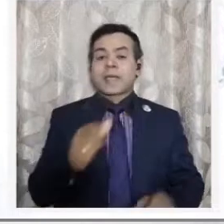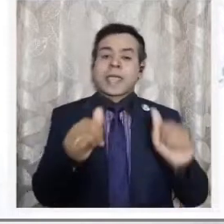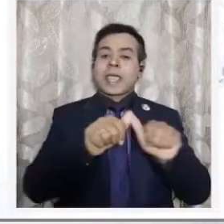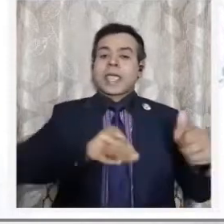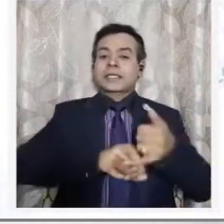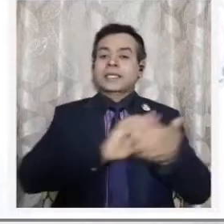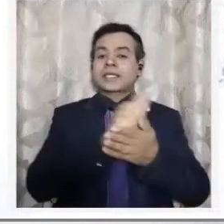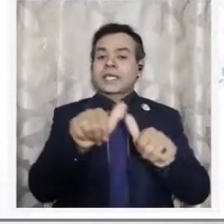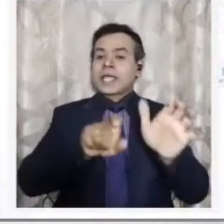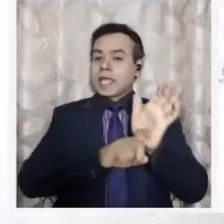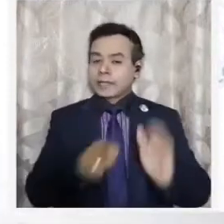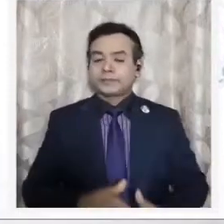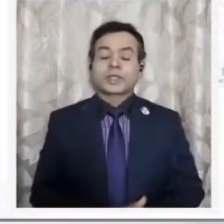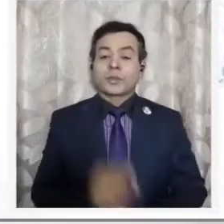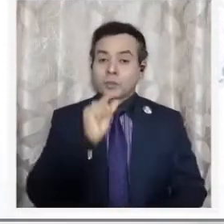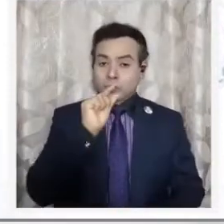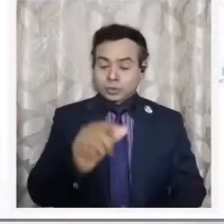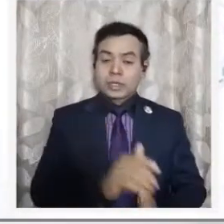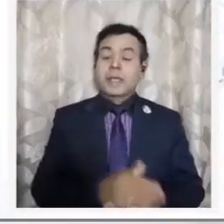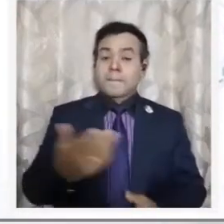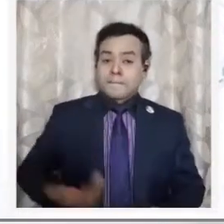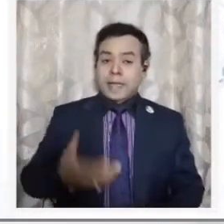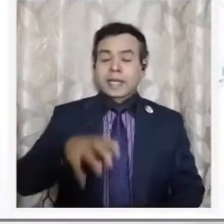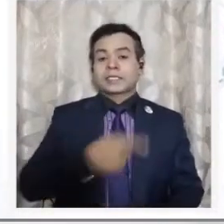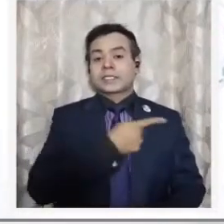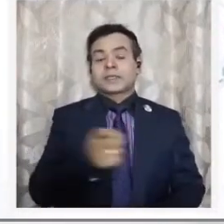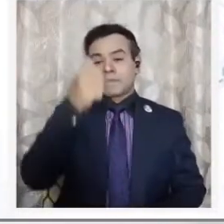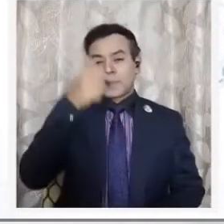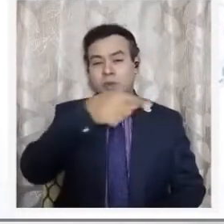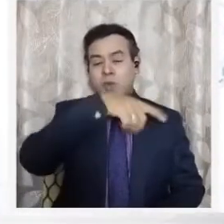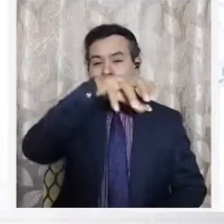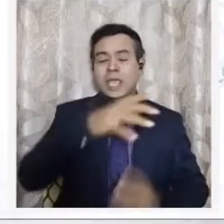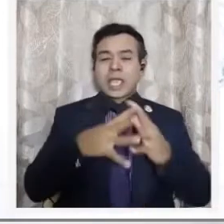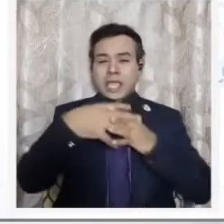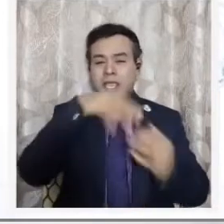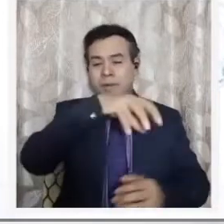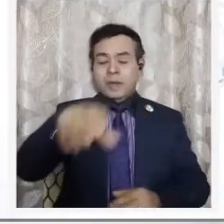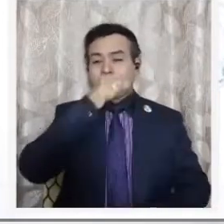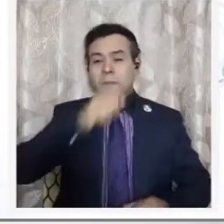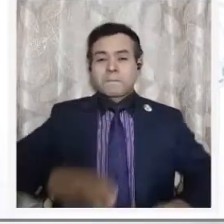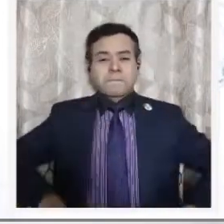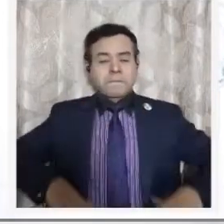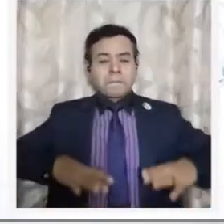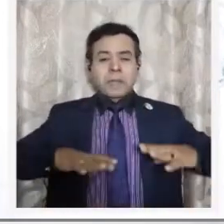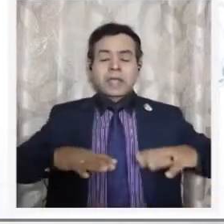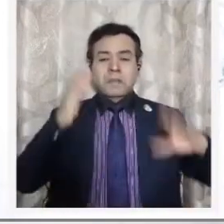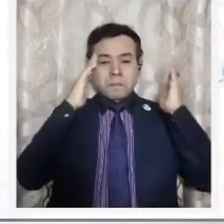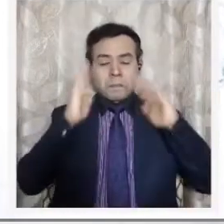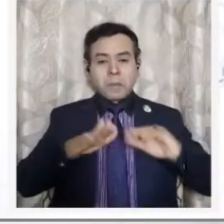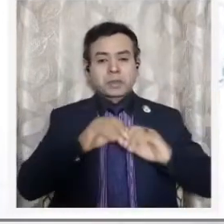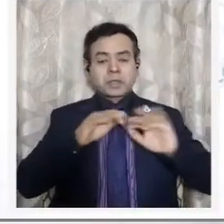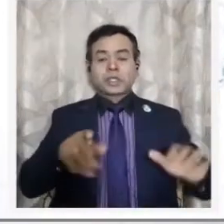149258 জন। আজ পহেলা জুলাই দুপুরে স্বাস্থ্য অধিদপ্তরের করোনা ভাইরাস সংক্রান্ত নিয়মিত হেলথ বুলেটিনে এসব তথ্য